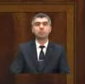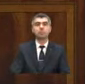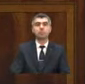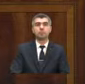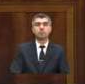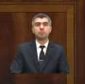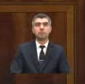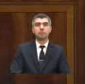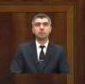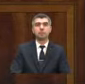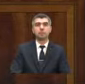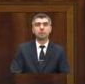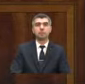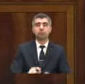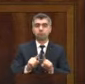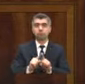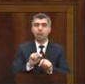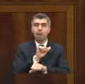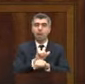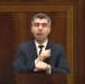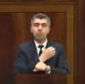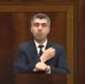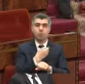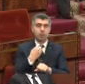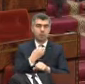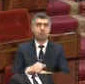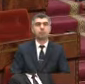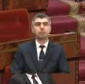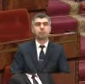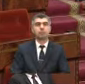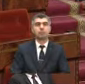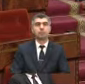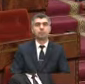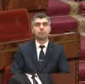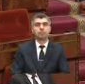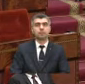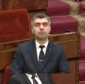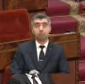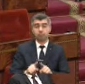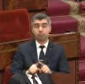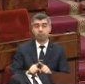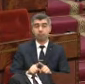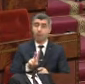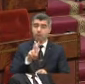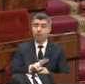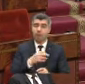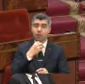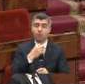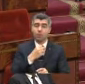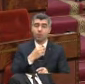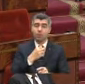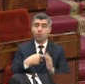كي يرتبط بالحماية الاجتماعية، فإننا واعون بأن هذا